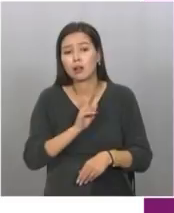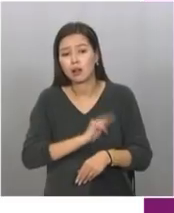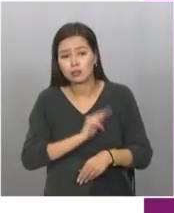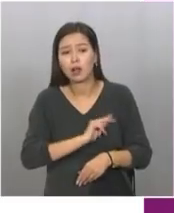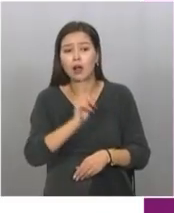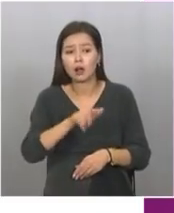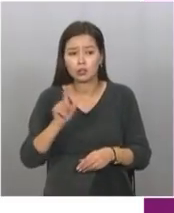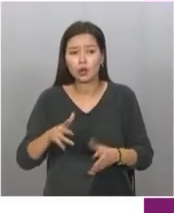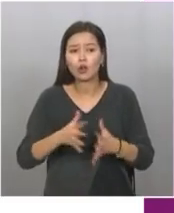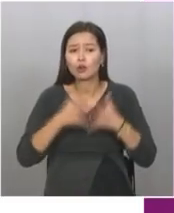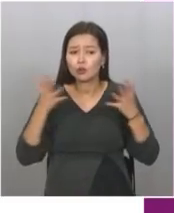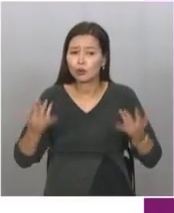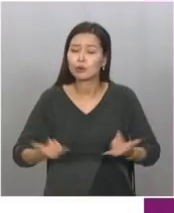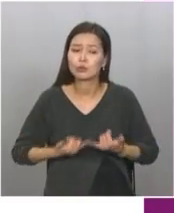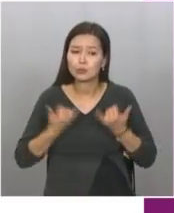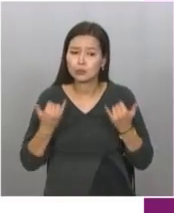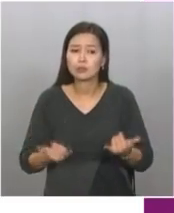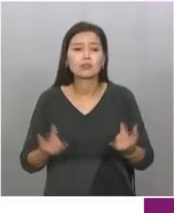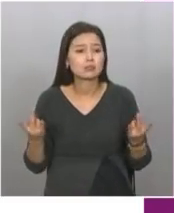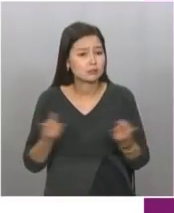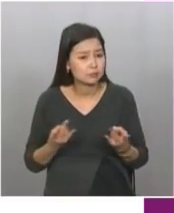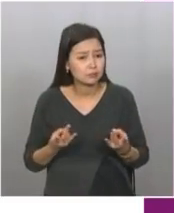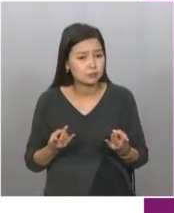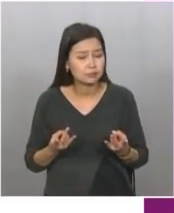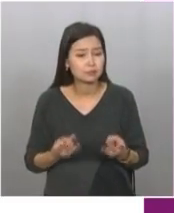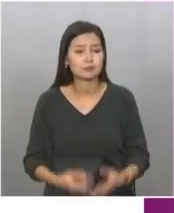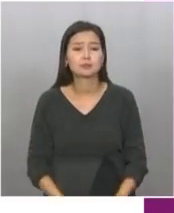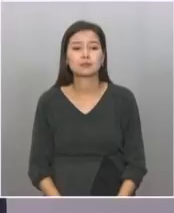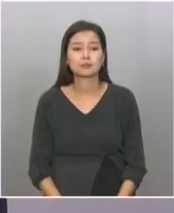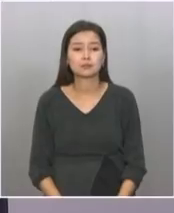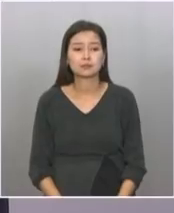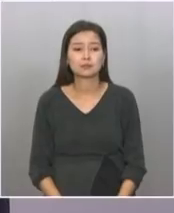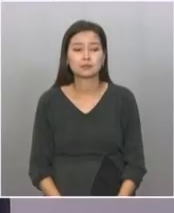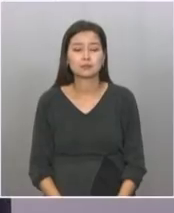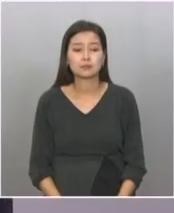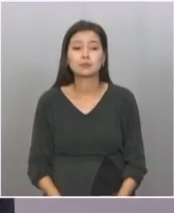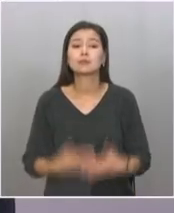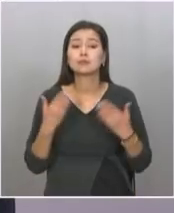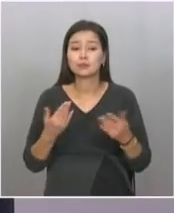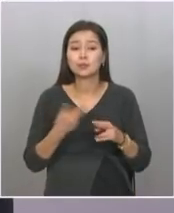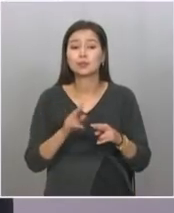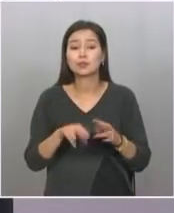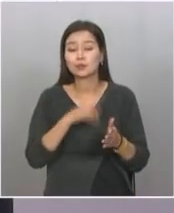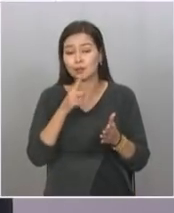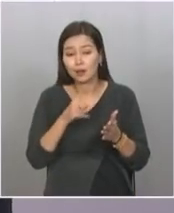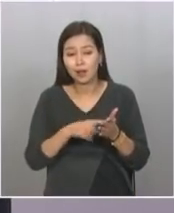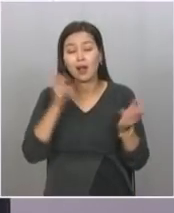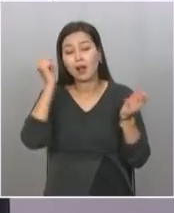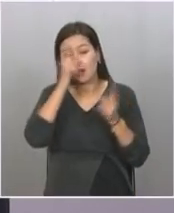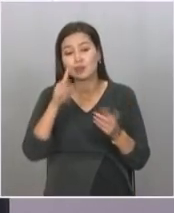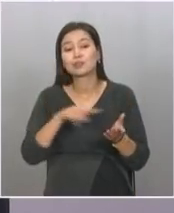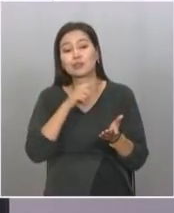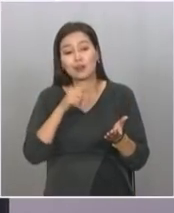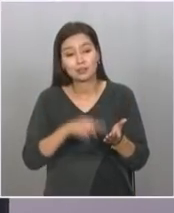айналысатын адамдарға үлкен құрмет көрсетілуі қажет? Міне, бұл сұрақтар анықтауыш сұрақтар